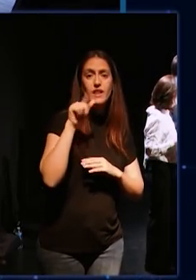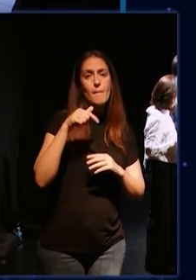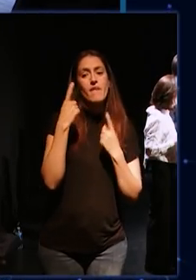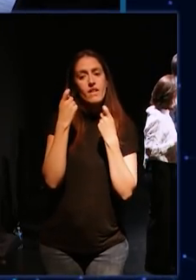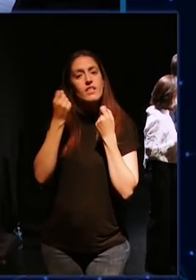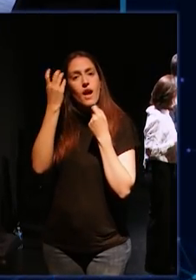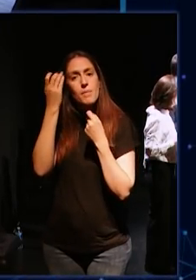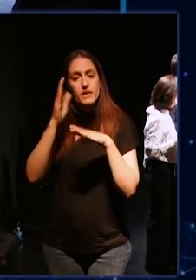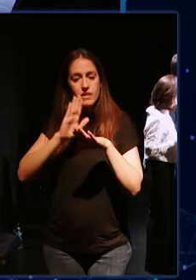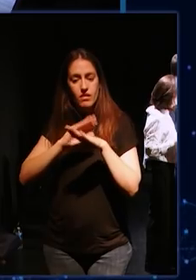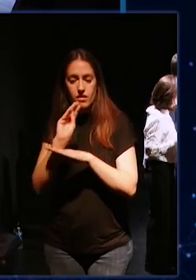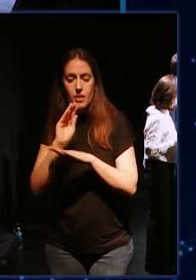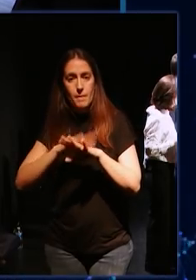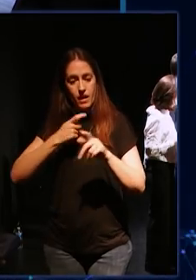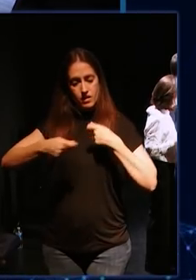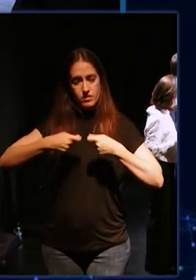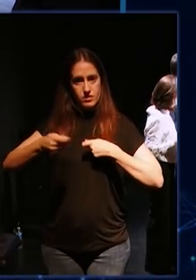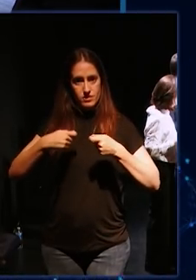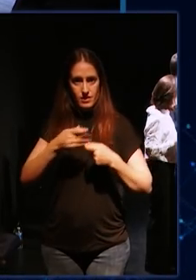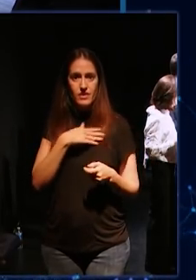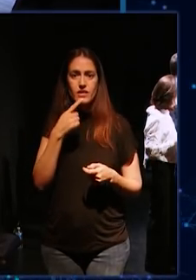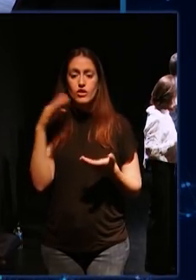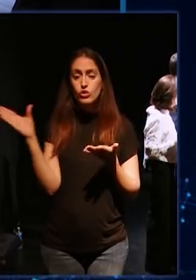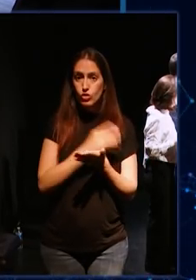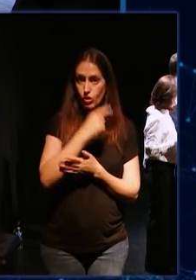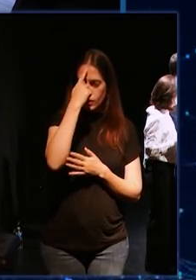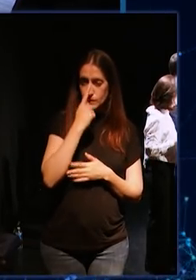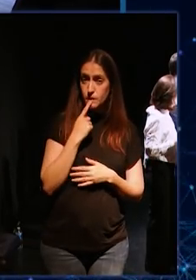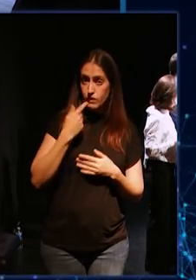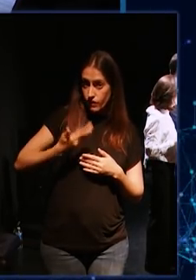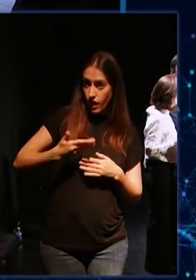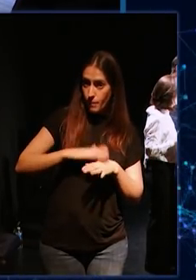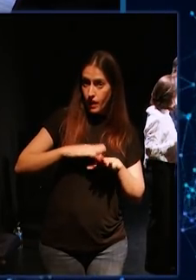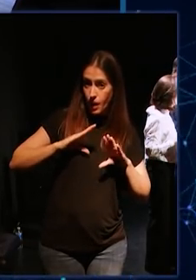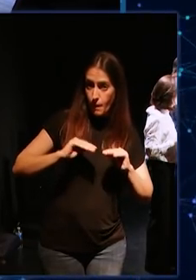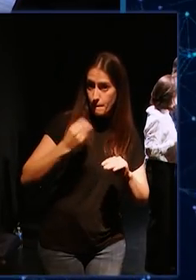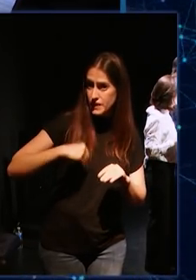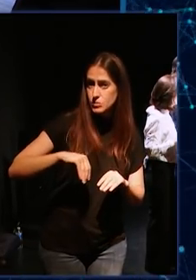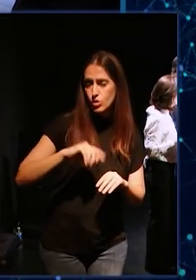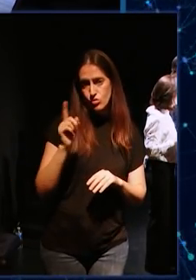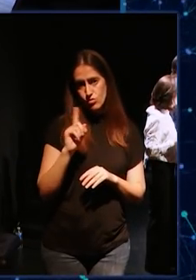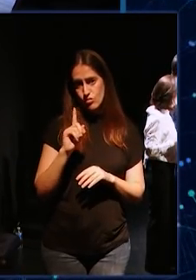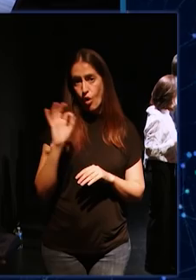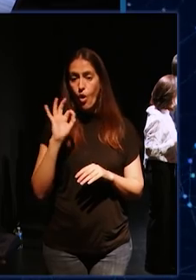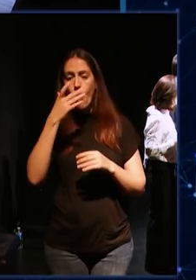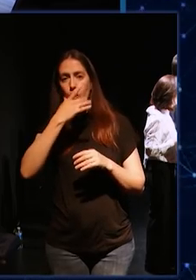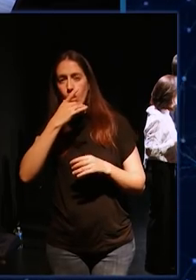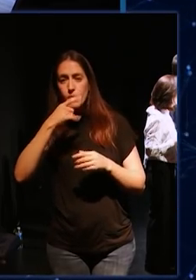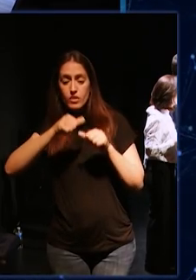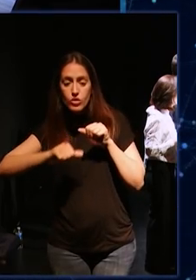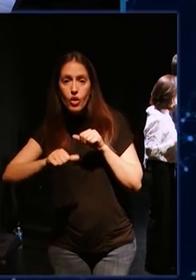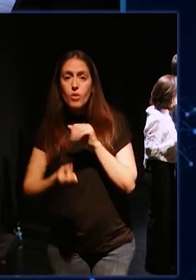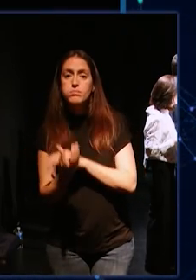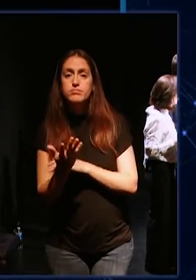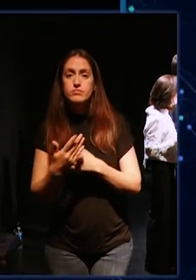botiguer. És a dir, no tothom ni servim per fer les mateixes coses ni coneixem amb les pegues que ens trobarem a l'aixecar